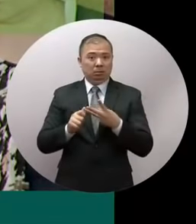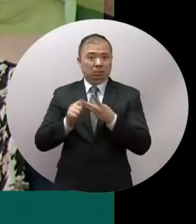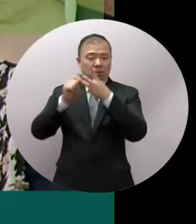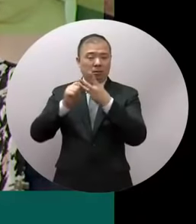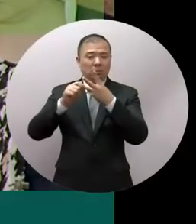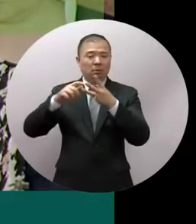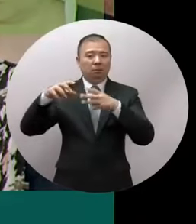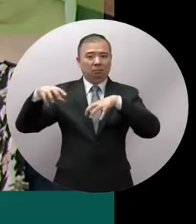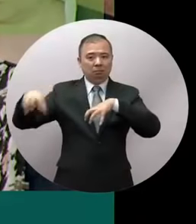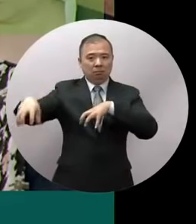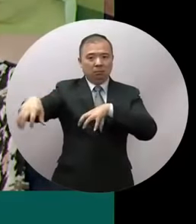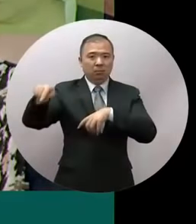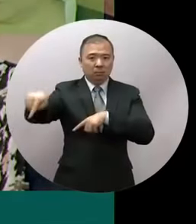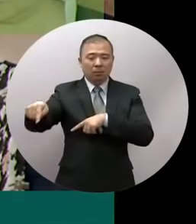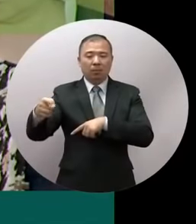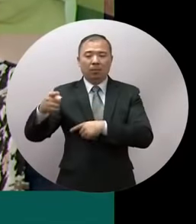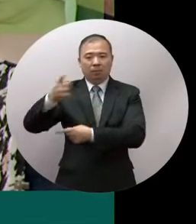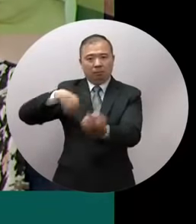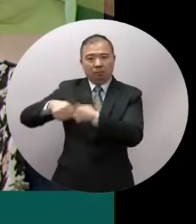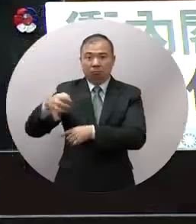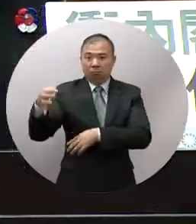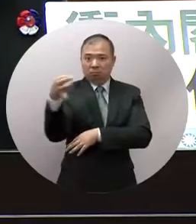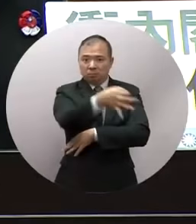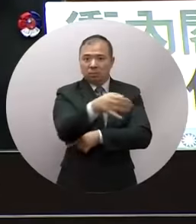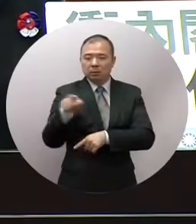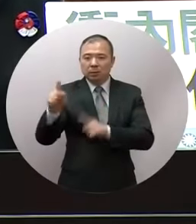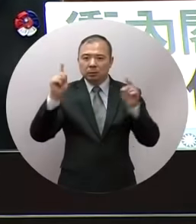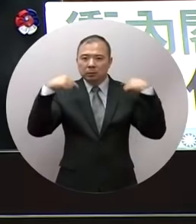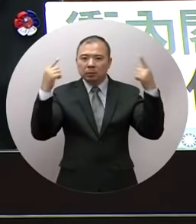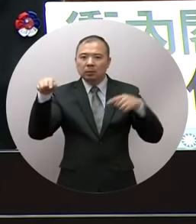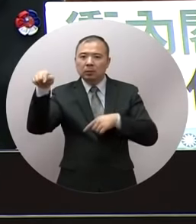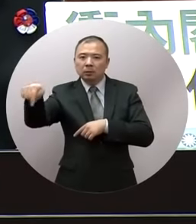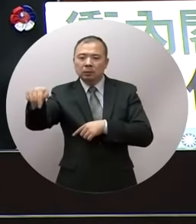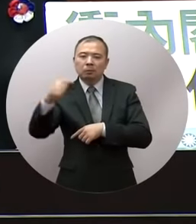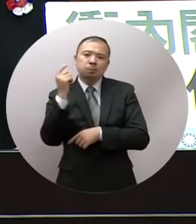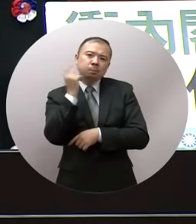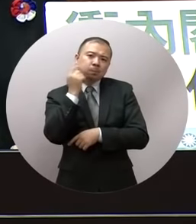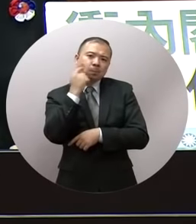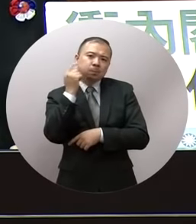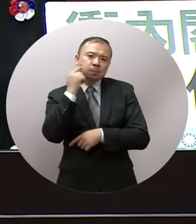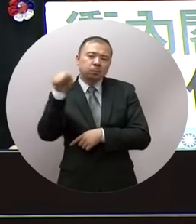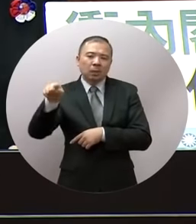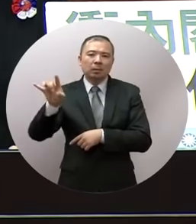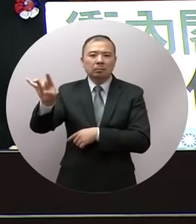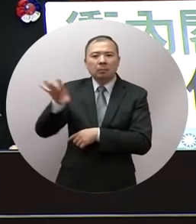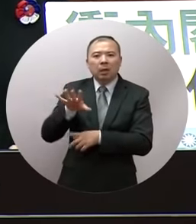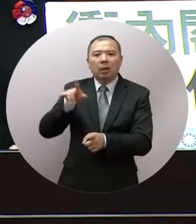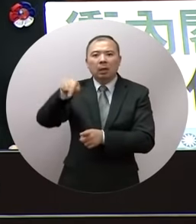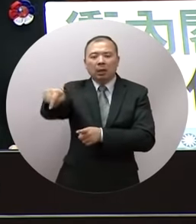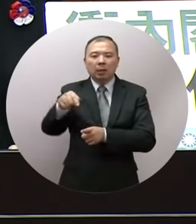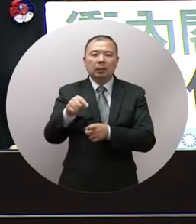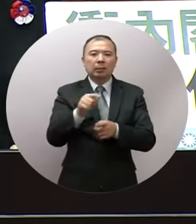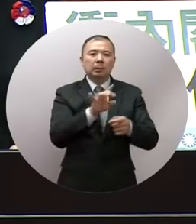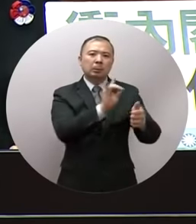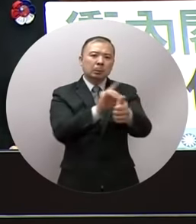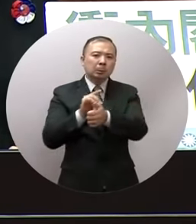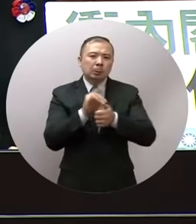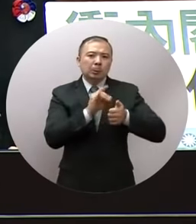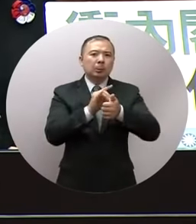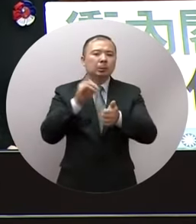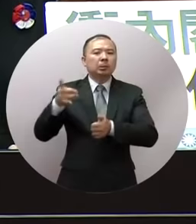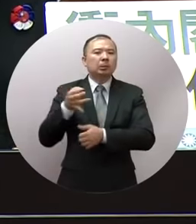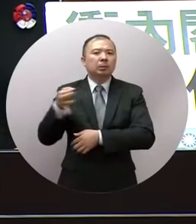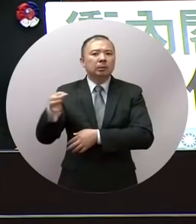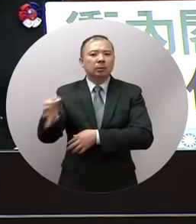们诈骗的破口。我想说，哎，开些时间来给部长报告，